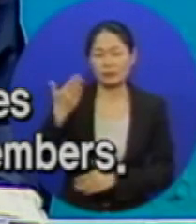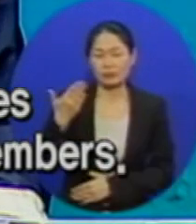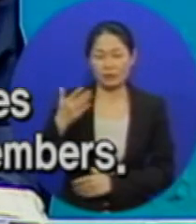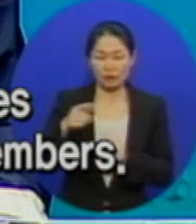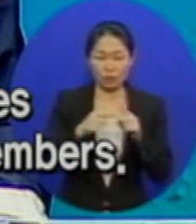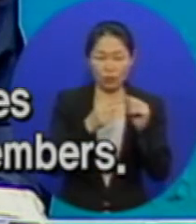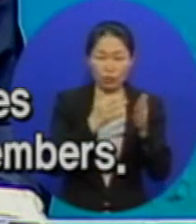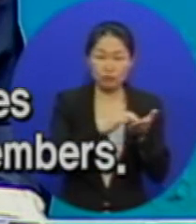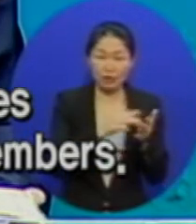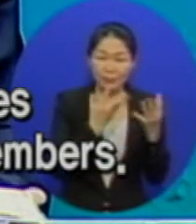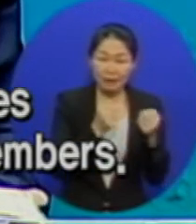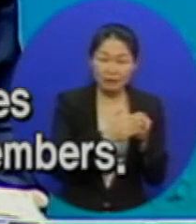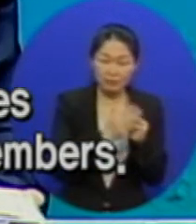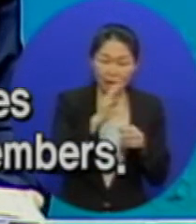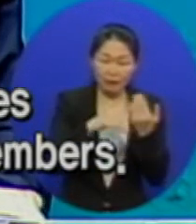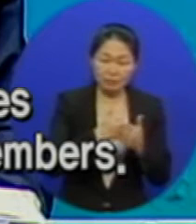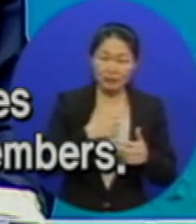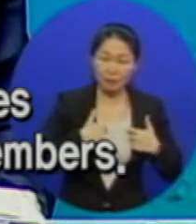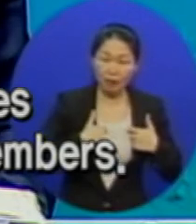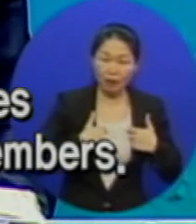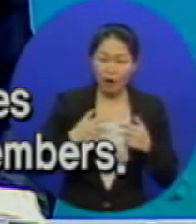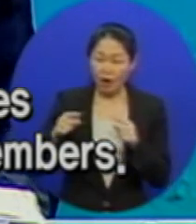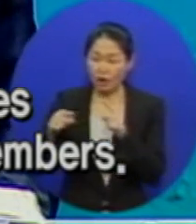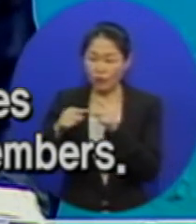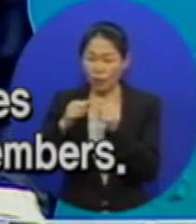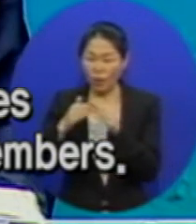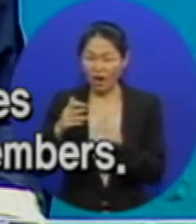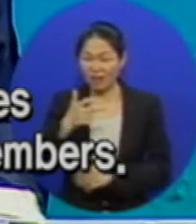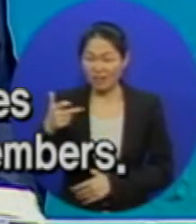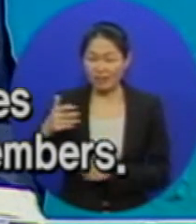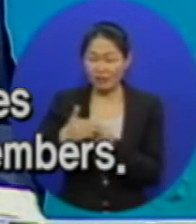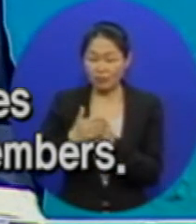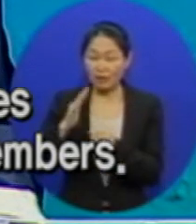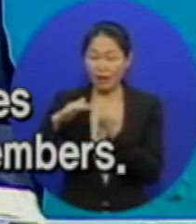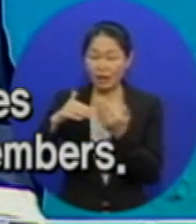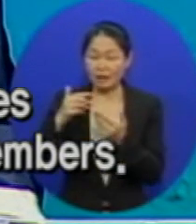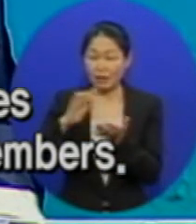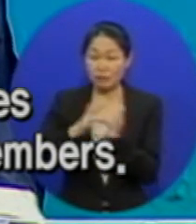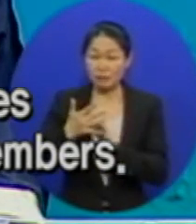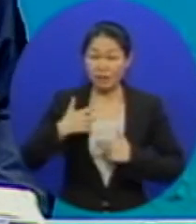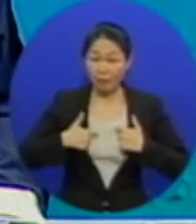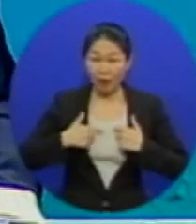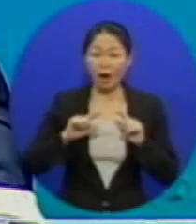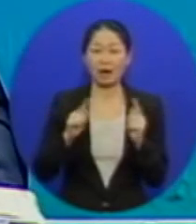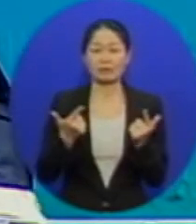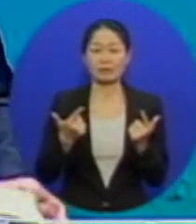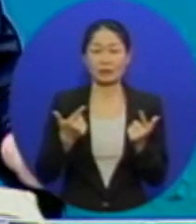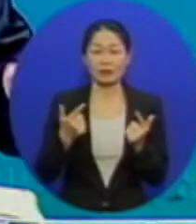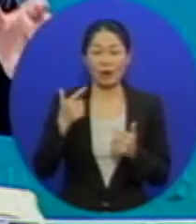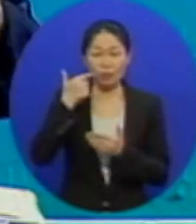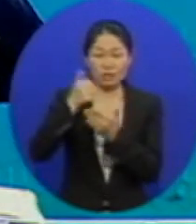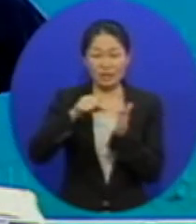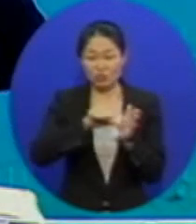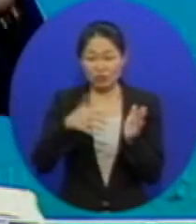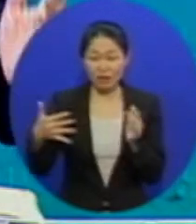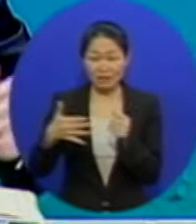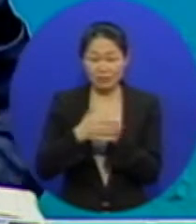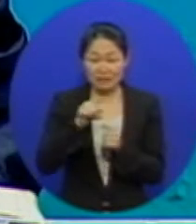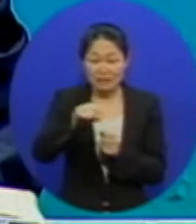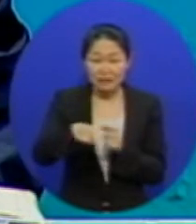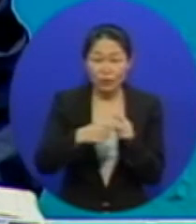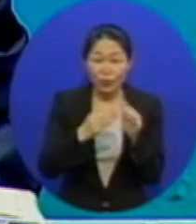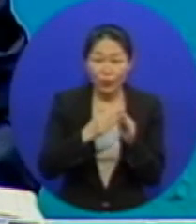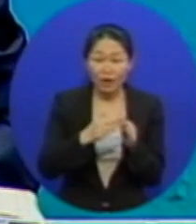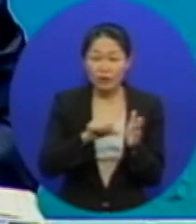기뻐하는 교회도 아니고 건물이 그닥 5 예수님이 기뻐하는 교회도 아니고 목사가 유명하다고 그 교회가 좋은